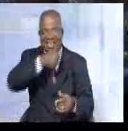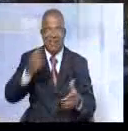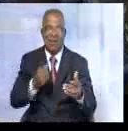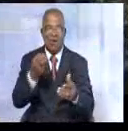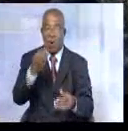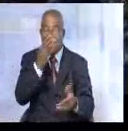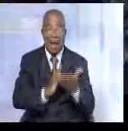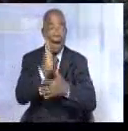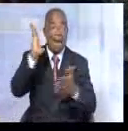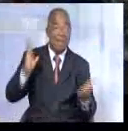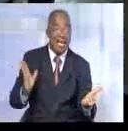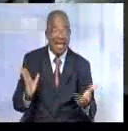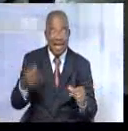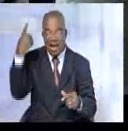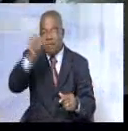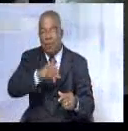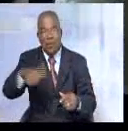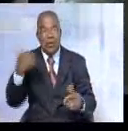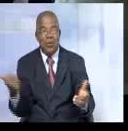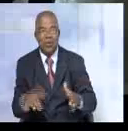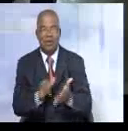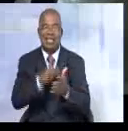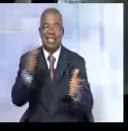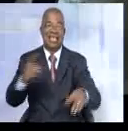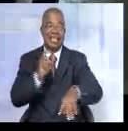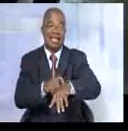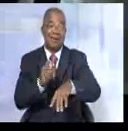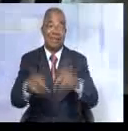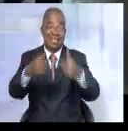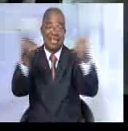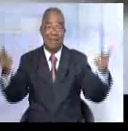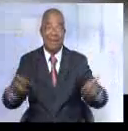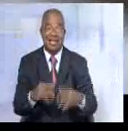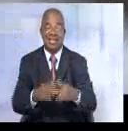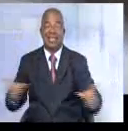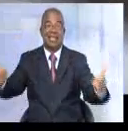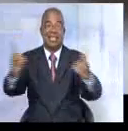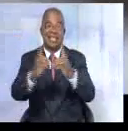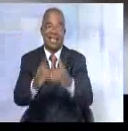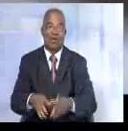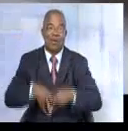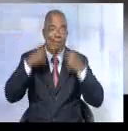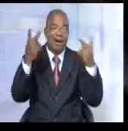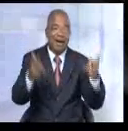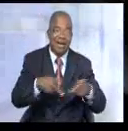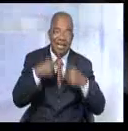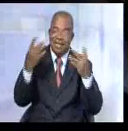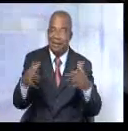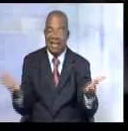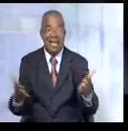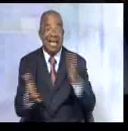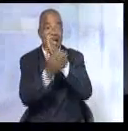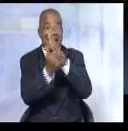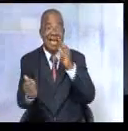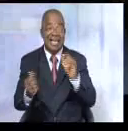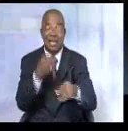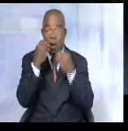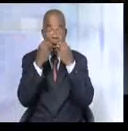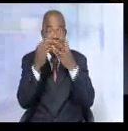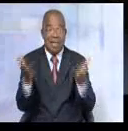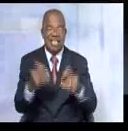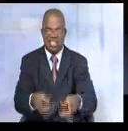certains, cet endroit est un lieu de rencontre. Ils y viennent pour se restaurer à cause du prix accessible et de la qualité des menus. Je